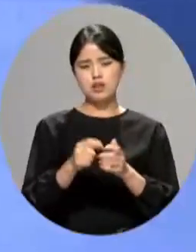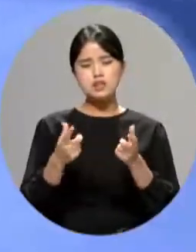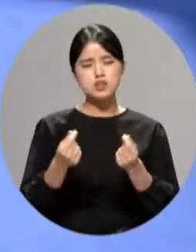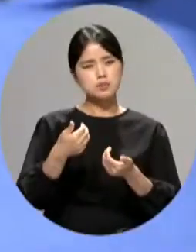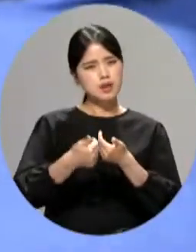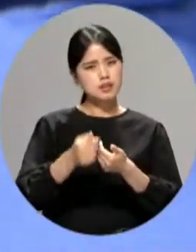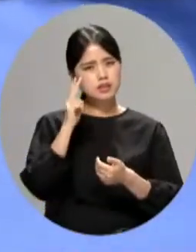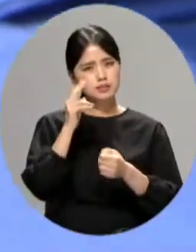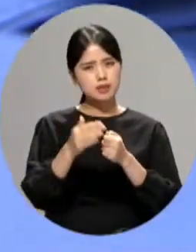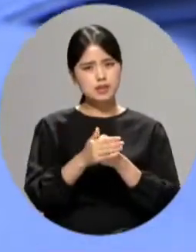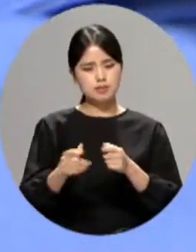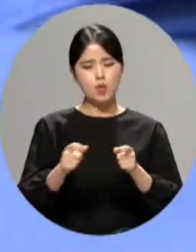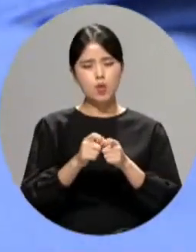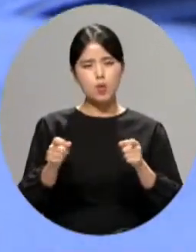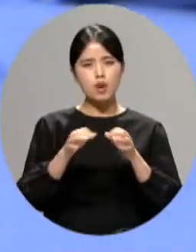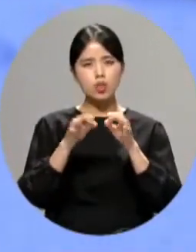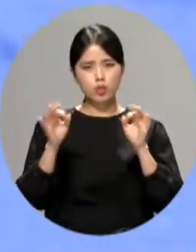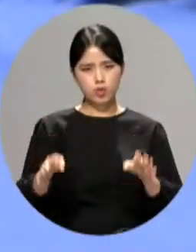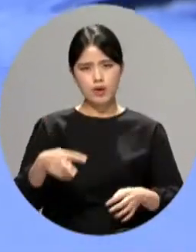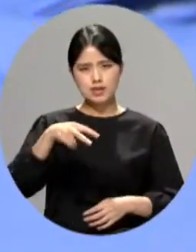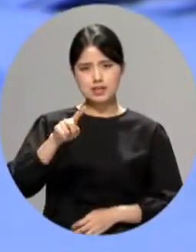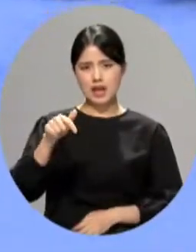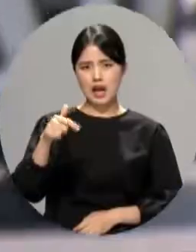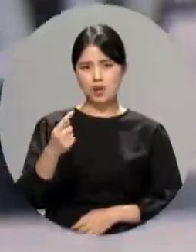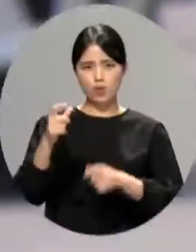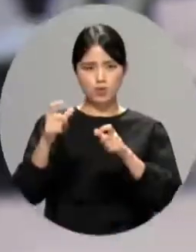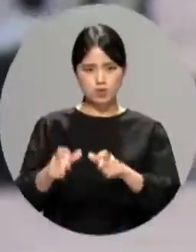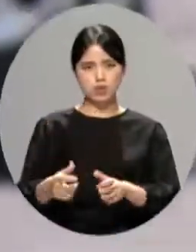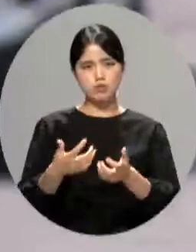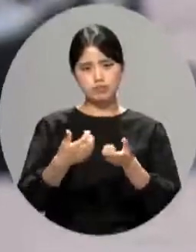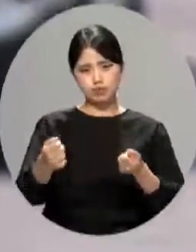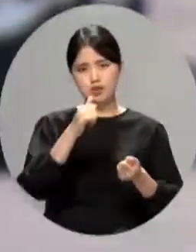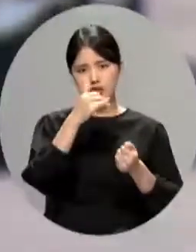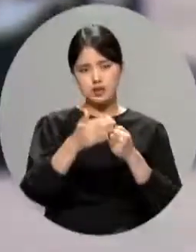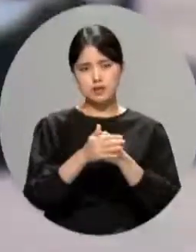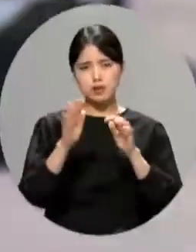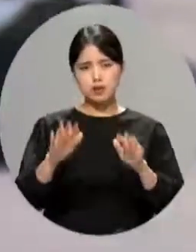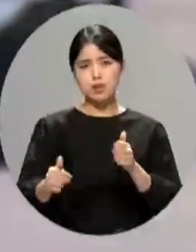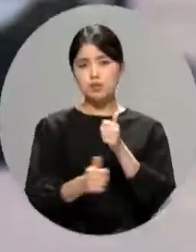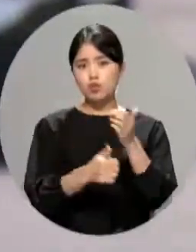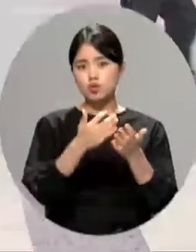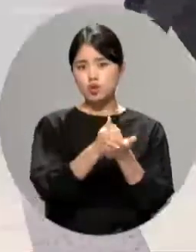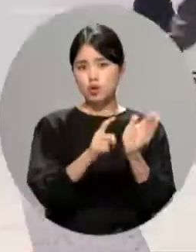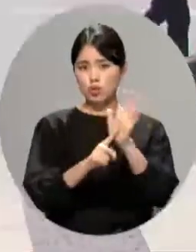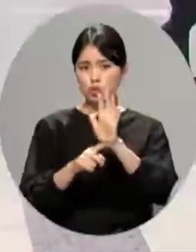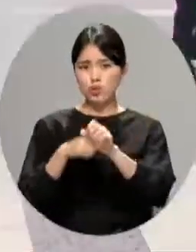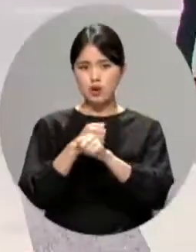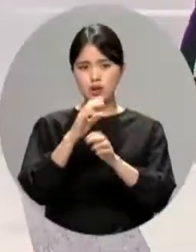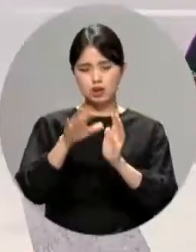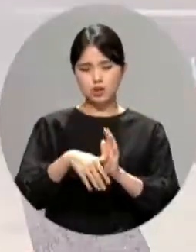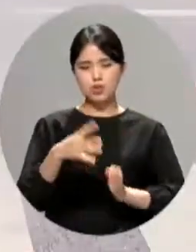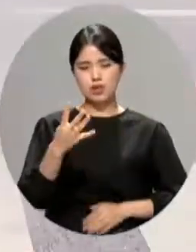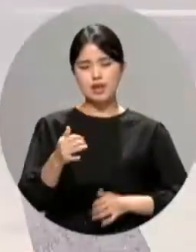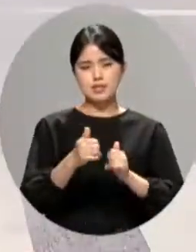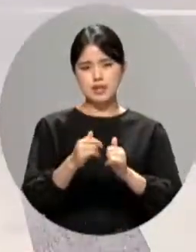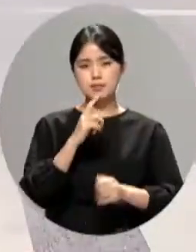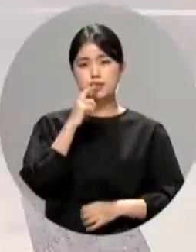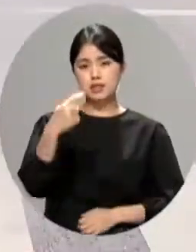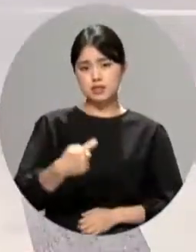골도 깊어 장기간 사고 지역으로 분류됐던 곳으로 이번 위원장 공모에서도 4명의 입시자들이